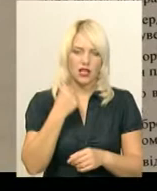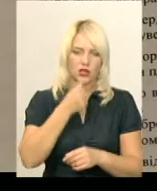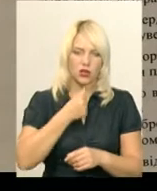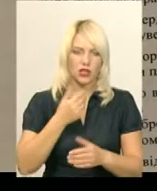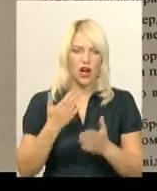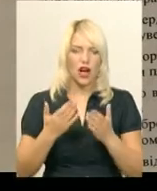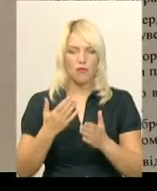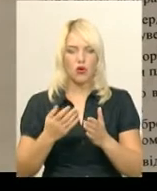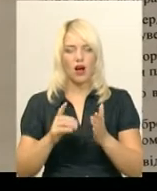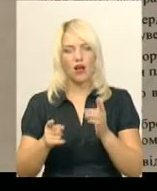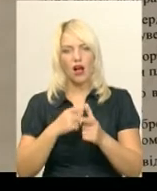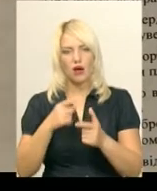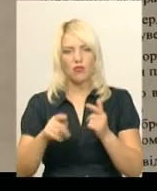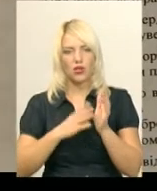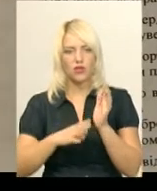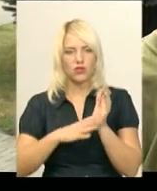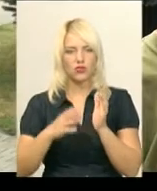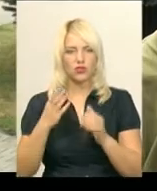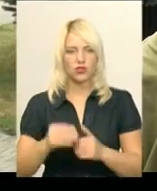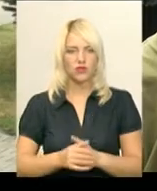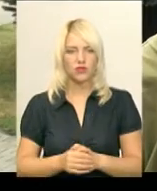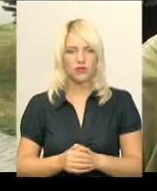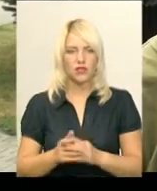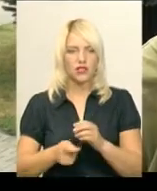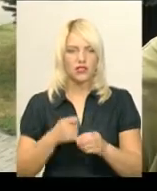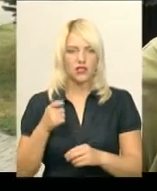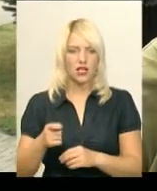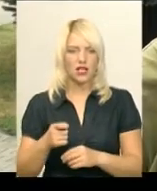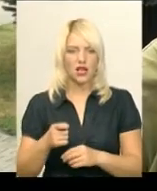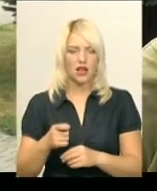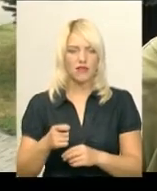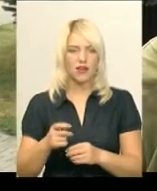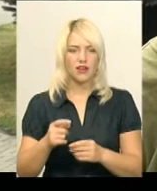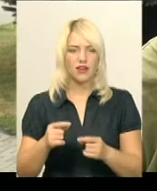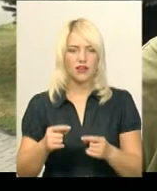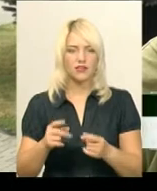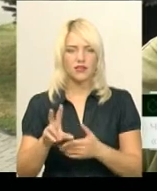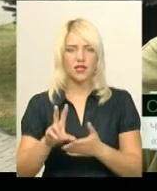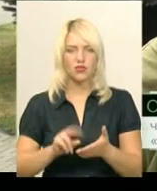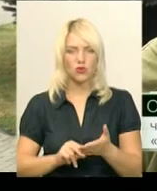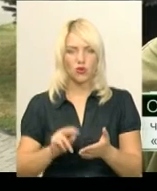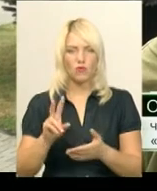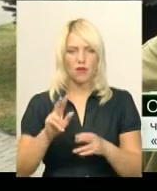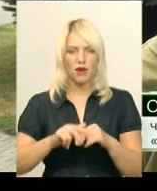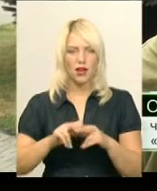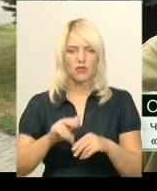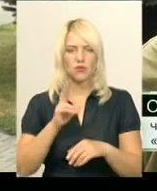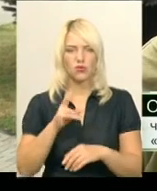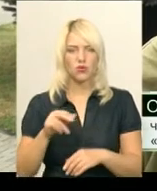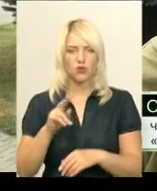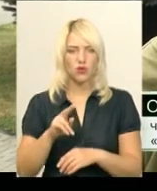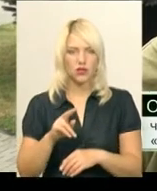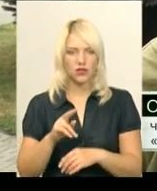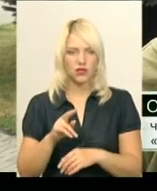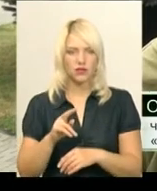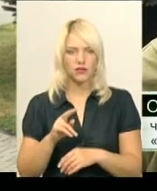діях з 1 січня 2016 року. Заява, встановлено на зразку копія паспорта, ідентифікаційний,